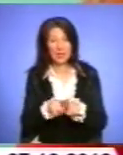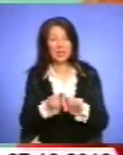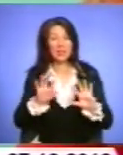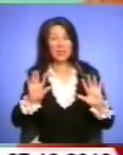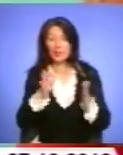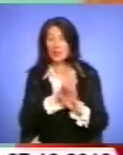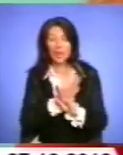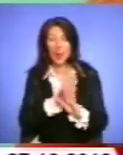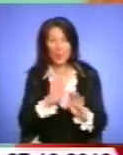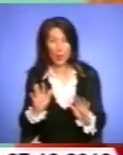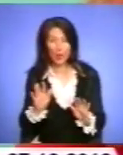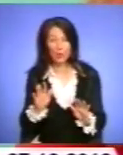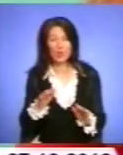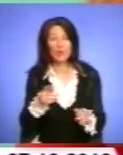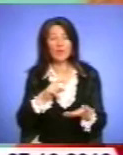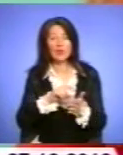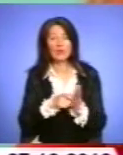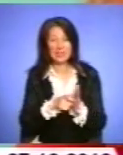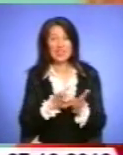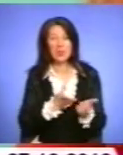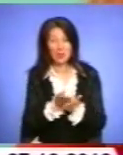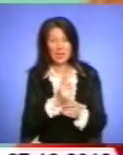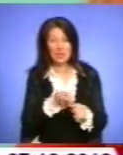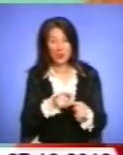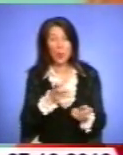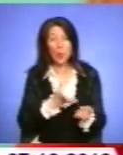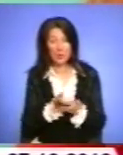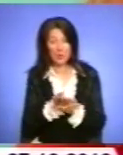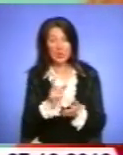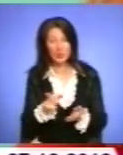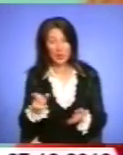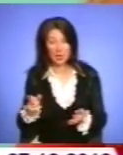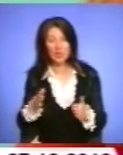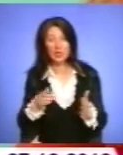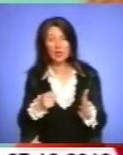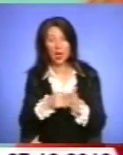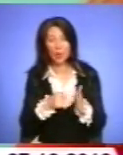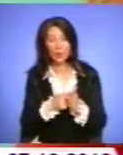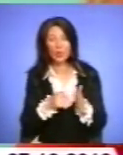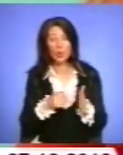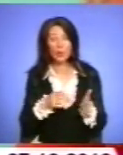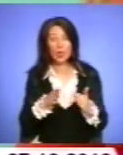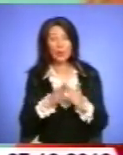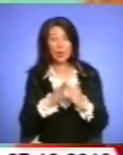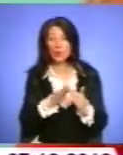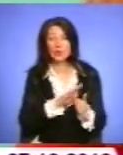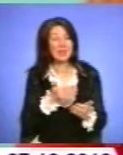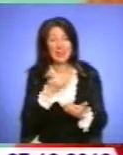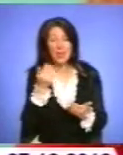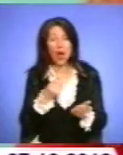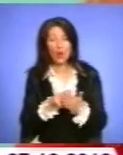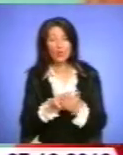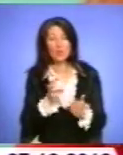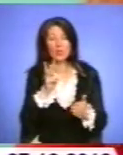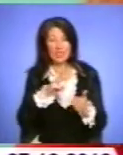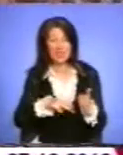ексцесів не було. В квартирній платі, які платять мешканці на утримання будівлі, так само не передбачені кошти на штрафні